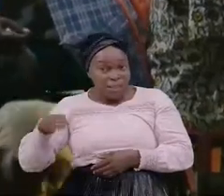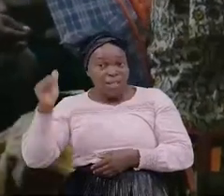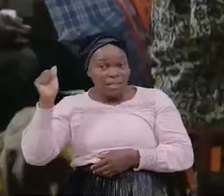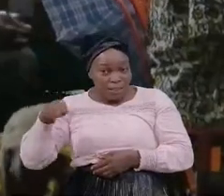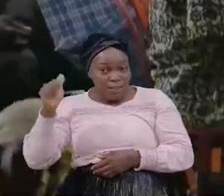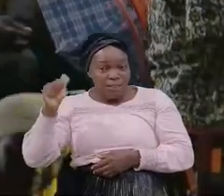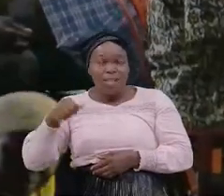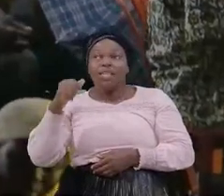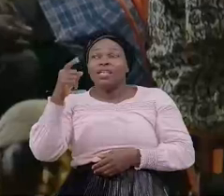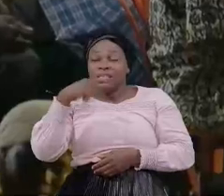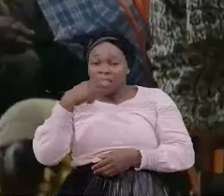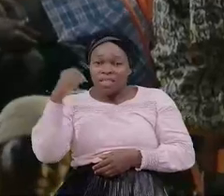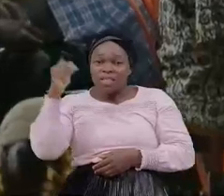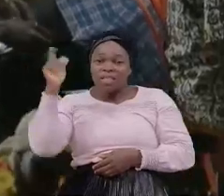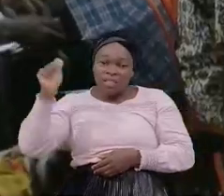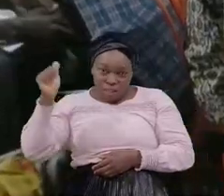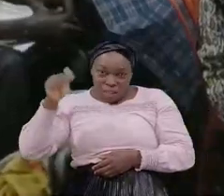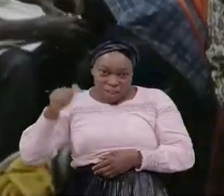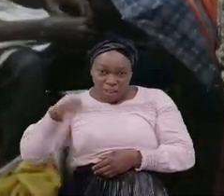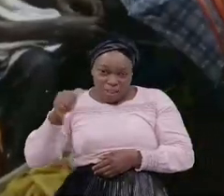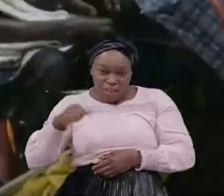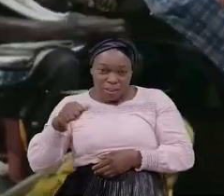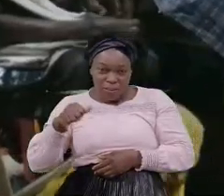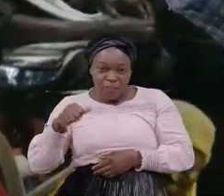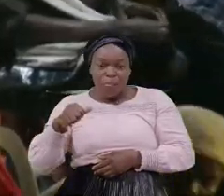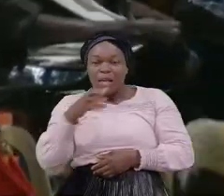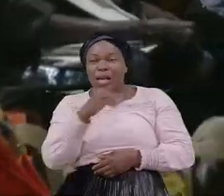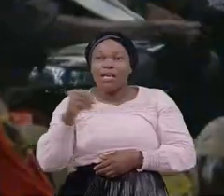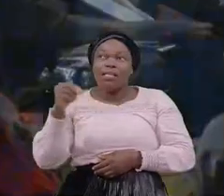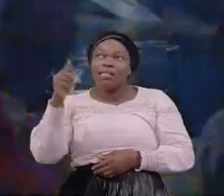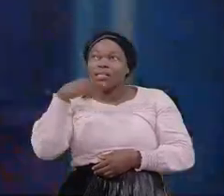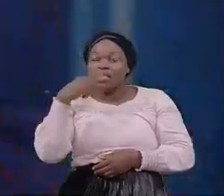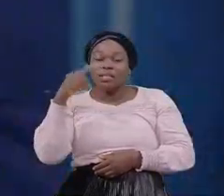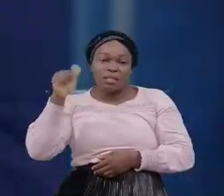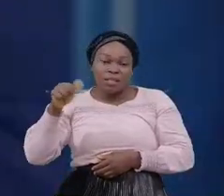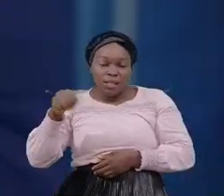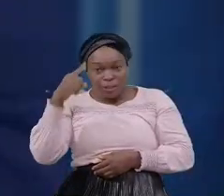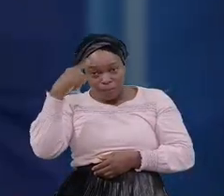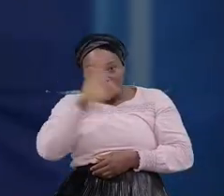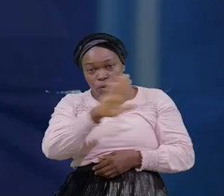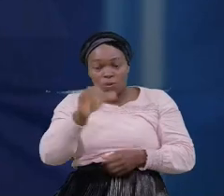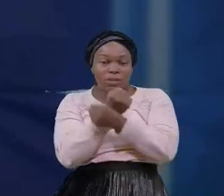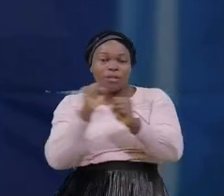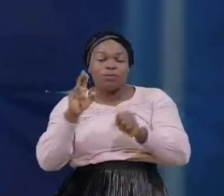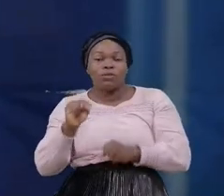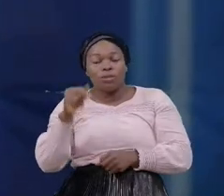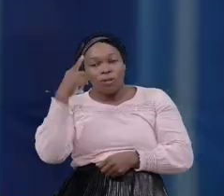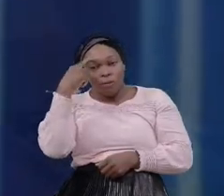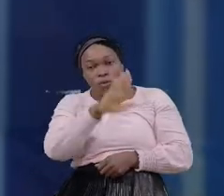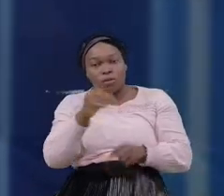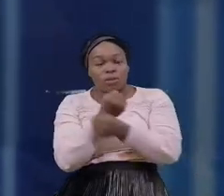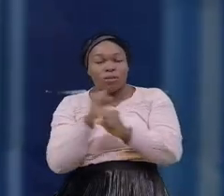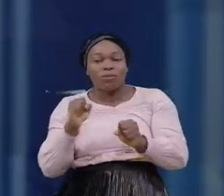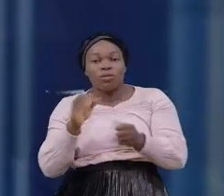non. Il dit oui pour votre salut ce soir. Il dit oui pour votre pardon